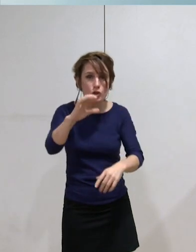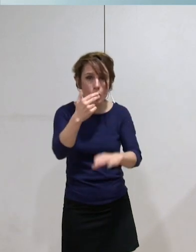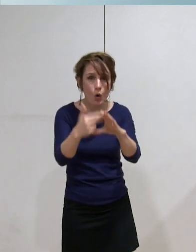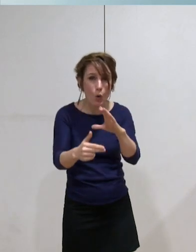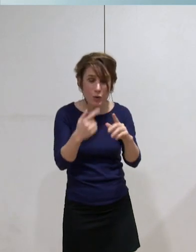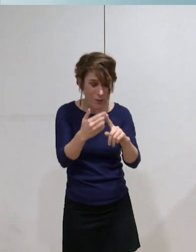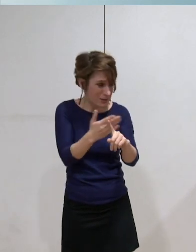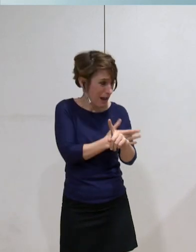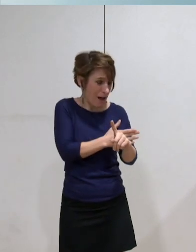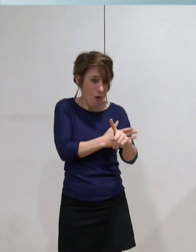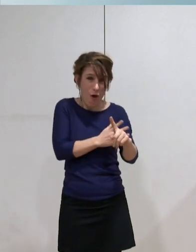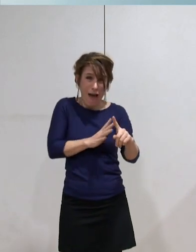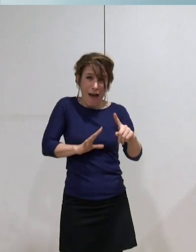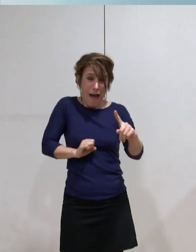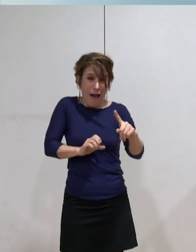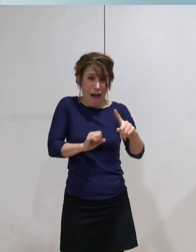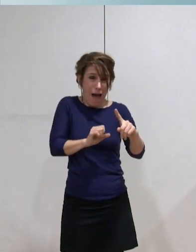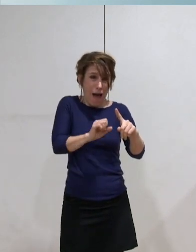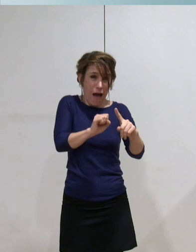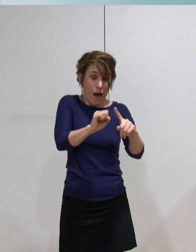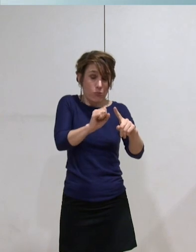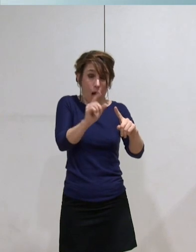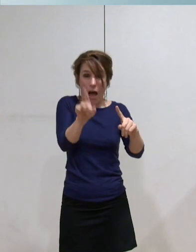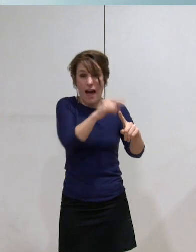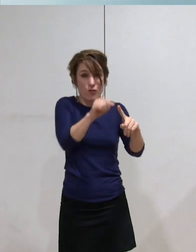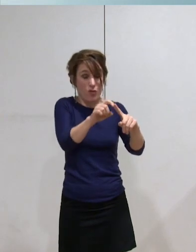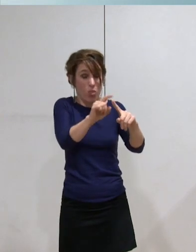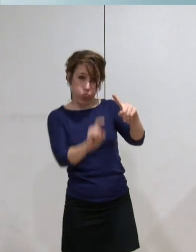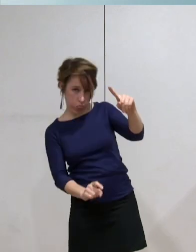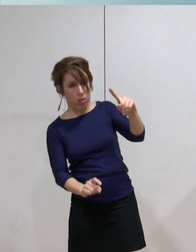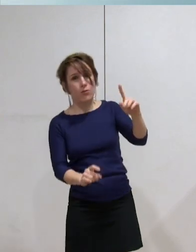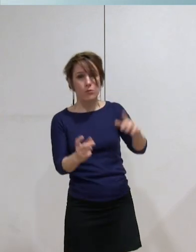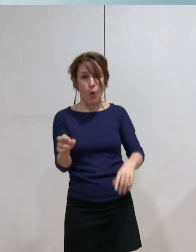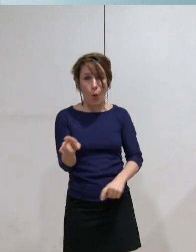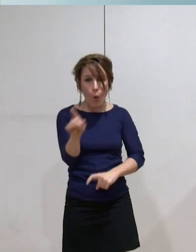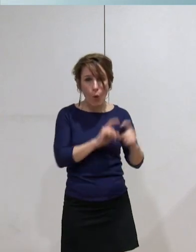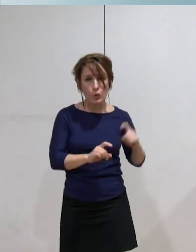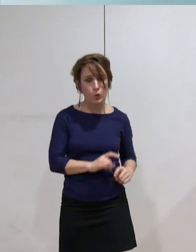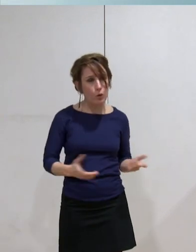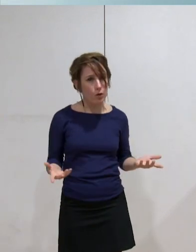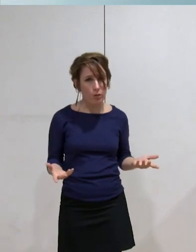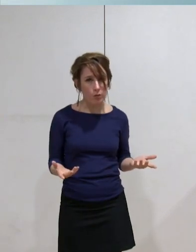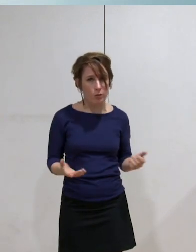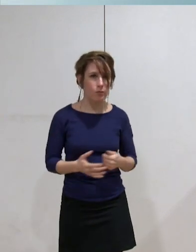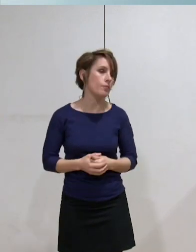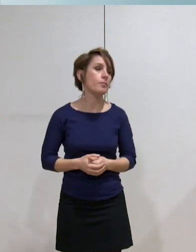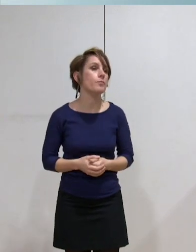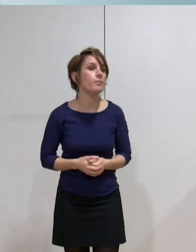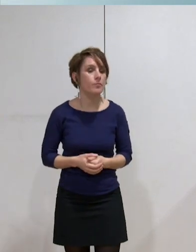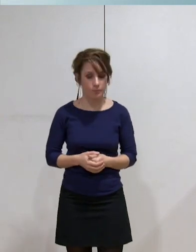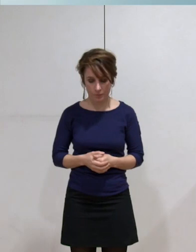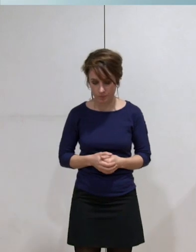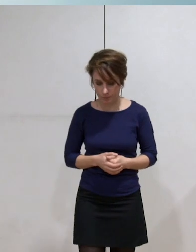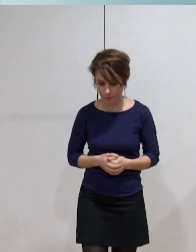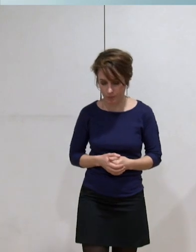cette ce travail là cet effort là et annuler ainsi tous les effets de transfert de dettes à la métropole